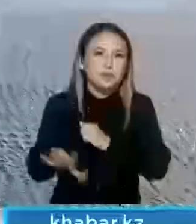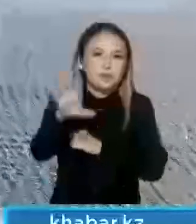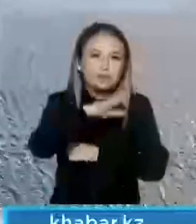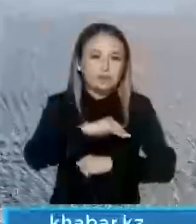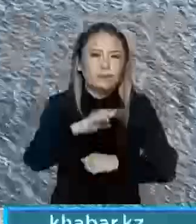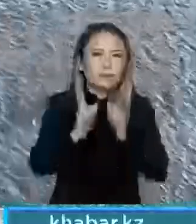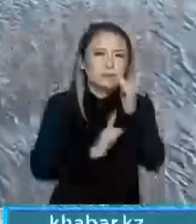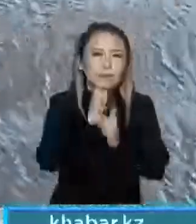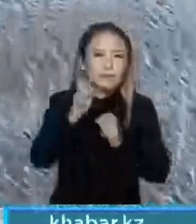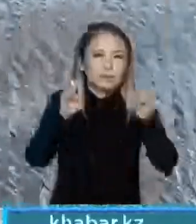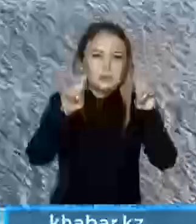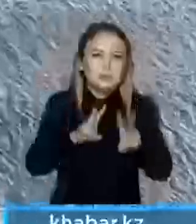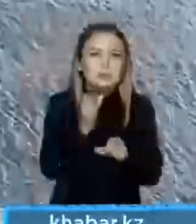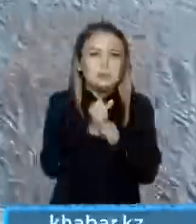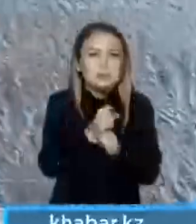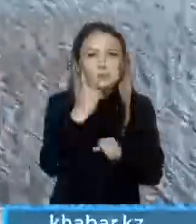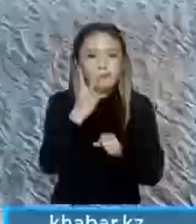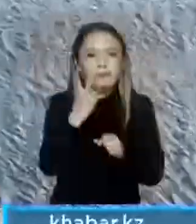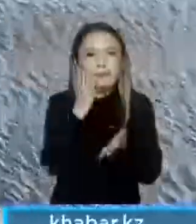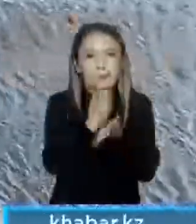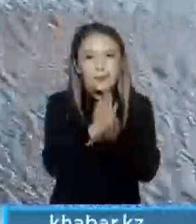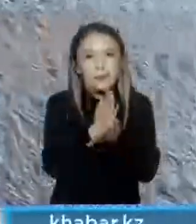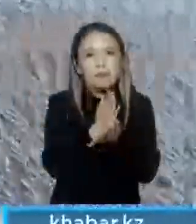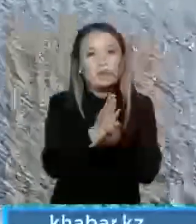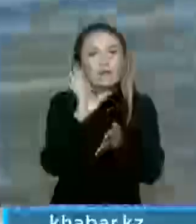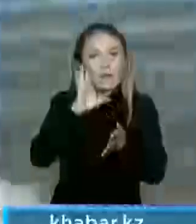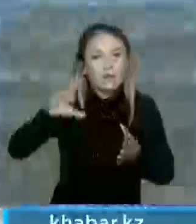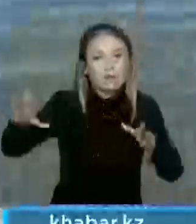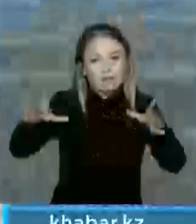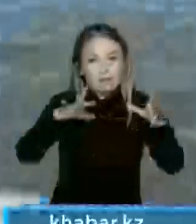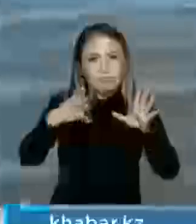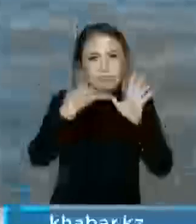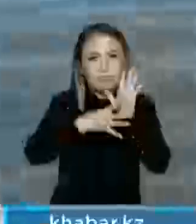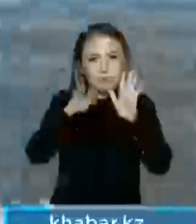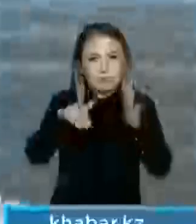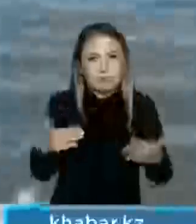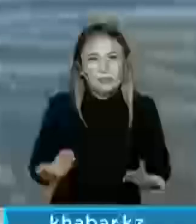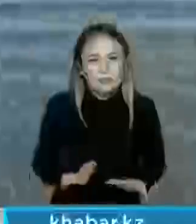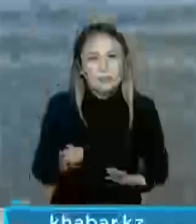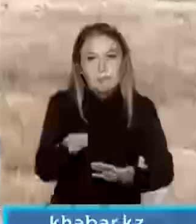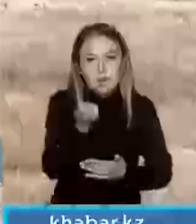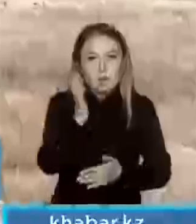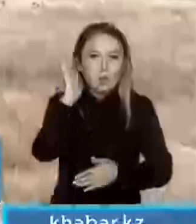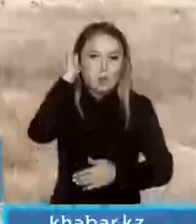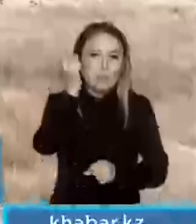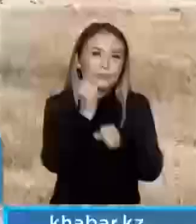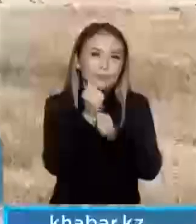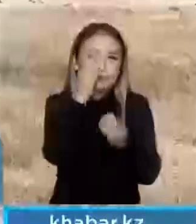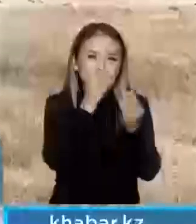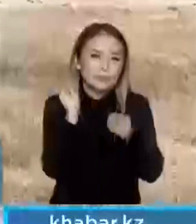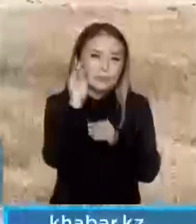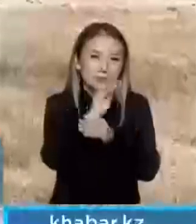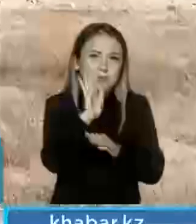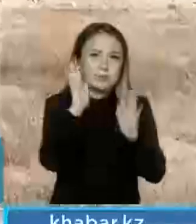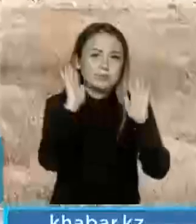кесілді. Жезқазғанда арнайы жасақталған 2 жағажай бар. Әрине, бұл 90 000 тұрғынға аздық етеді. Болашақта жасанды көлдің